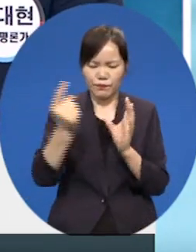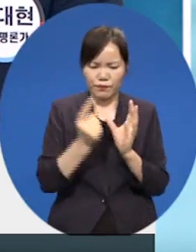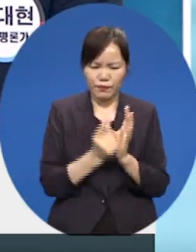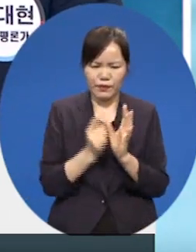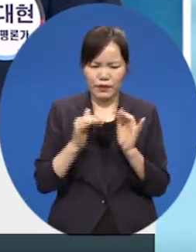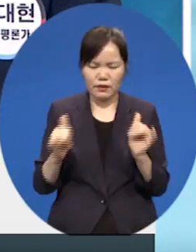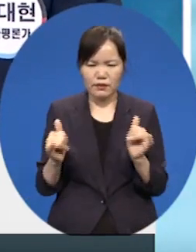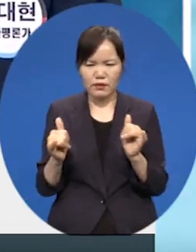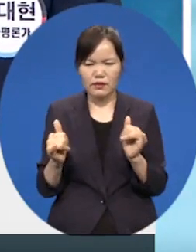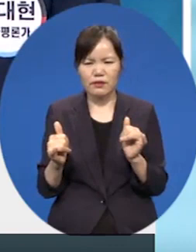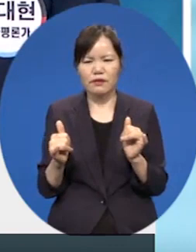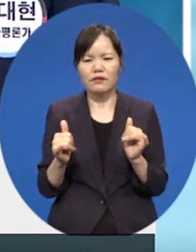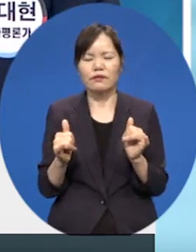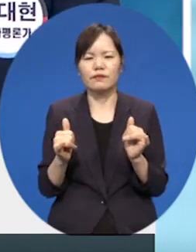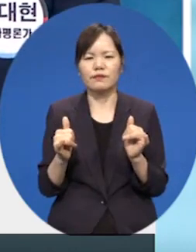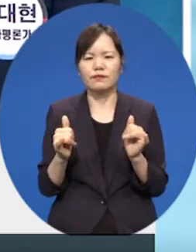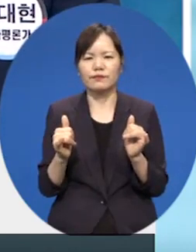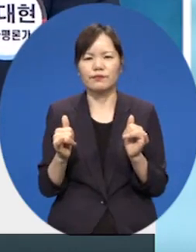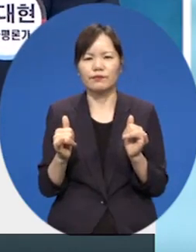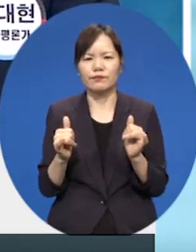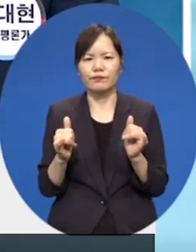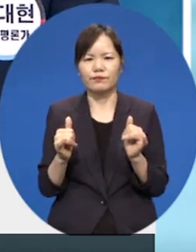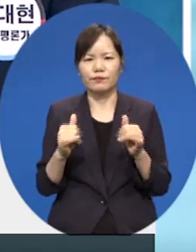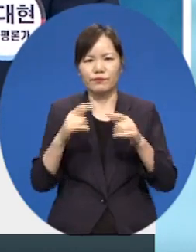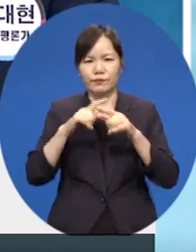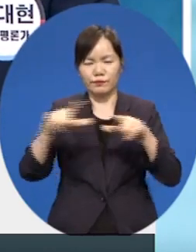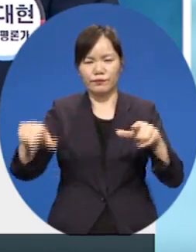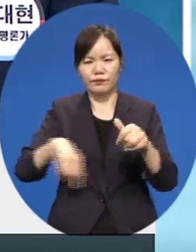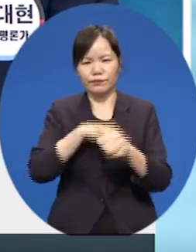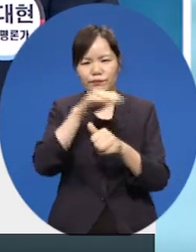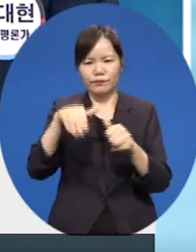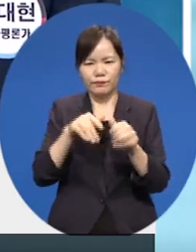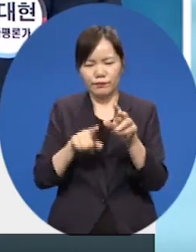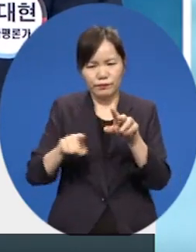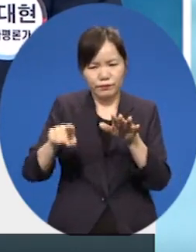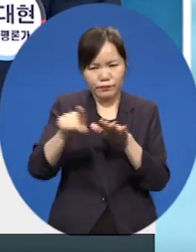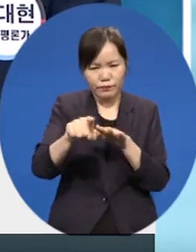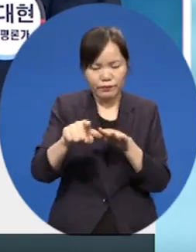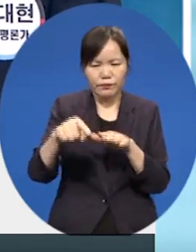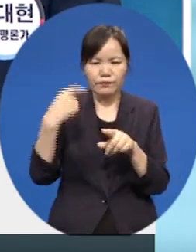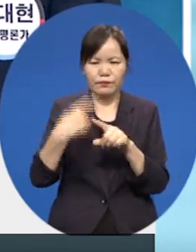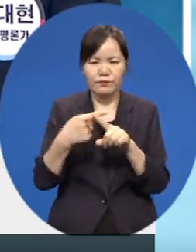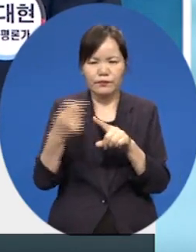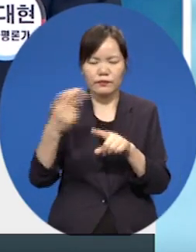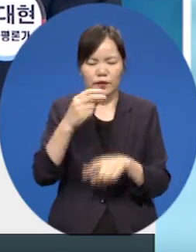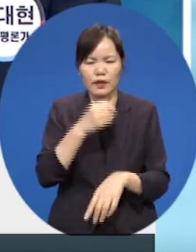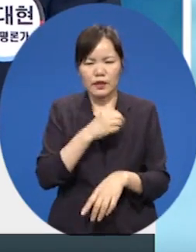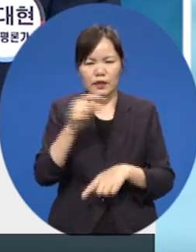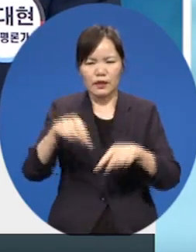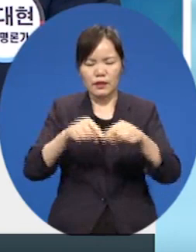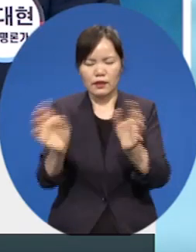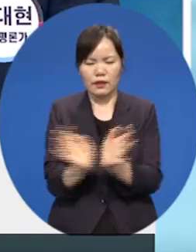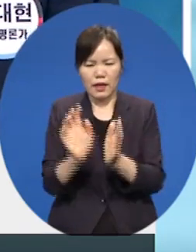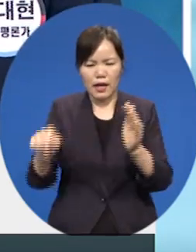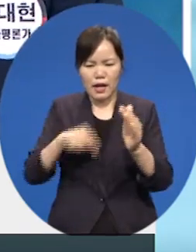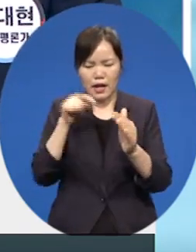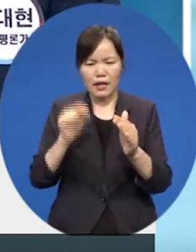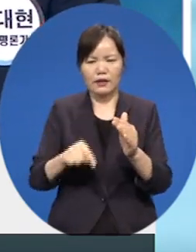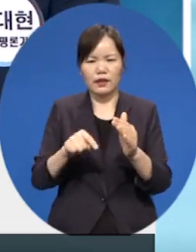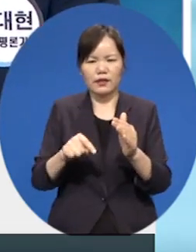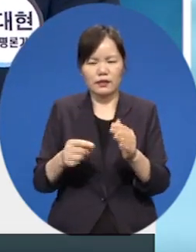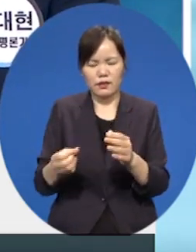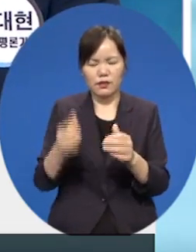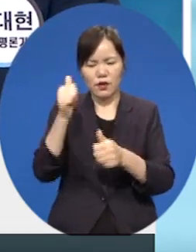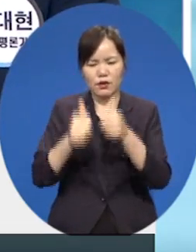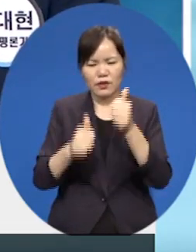주자들도 어쨌든 민심에서의 앞서가는 건 못지않게 당심 에서도 당 내부에서도 승부를